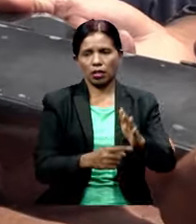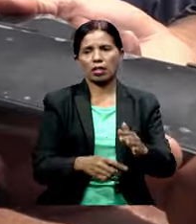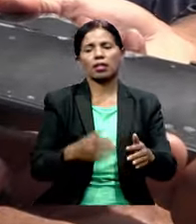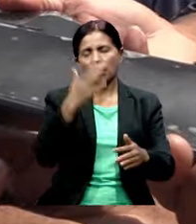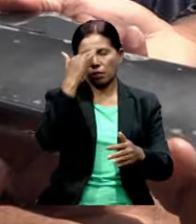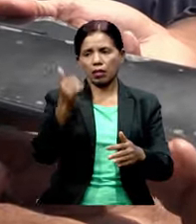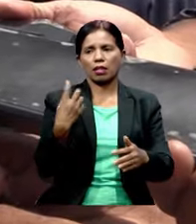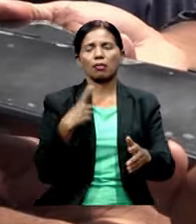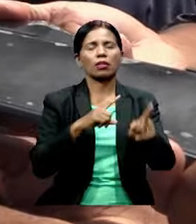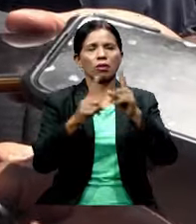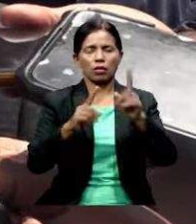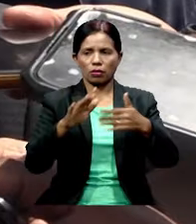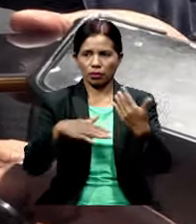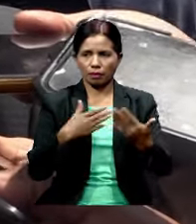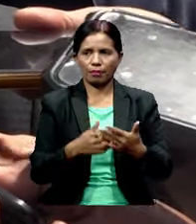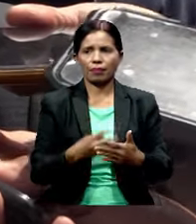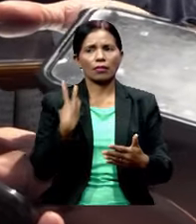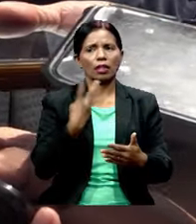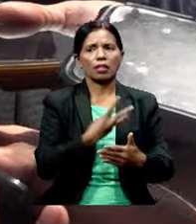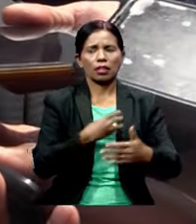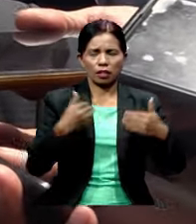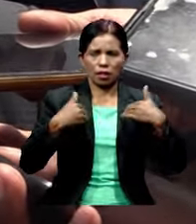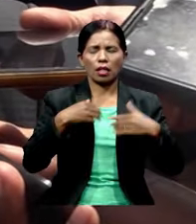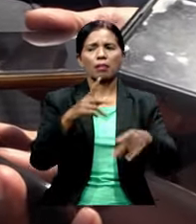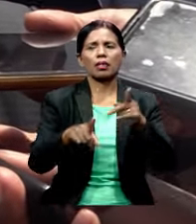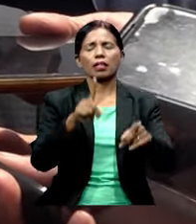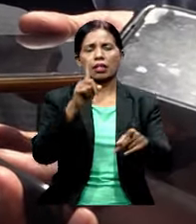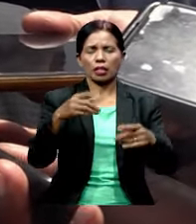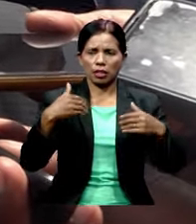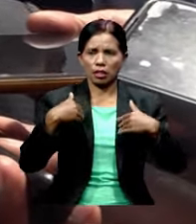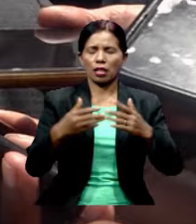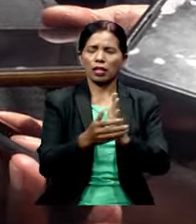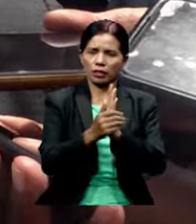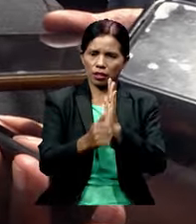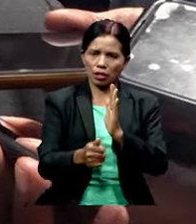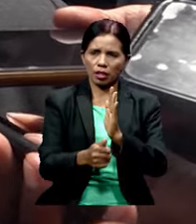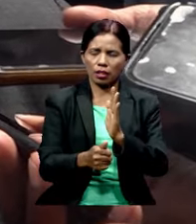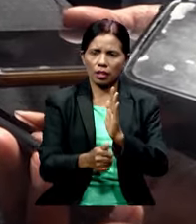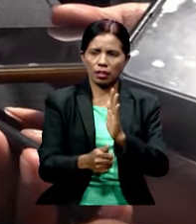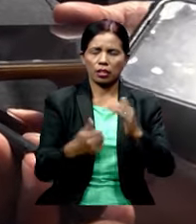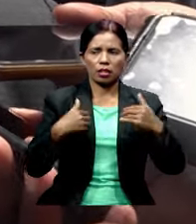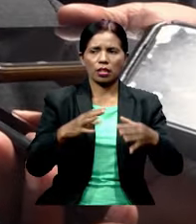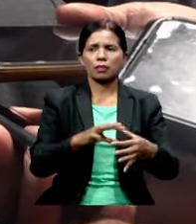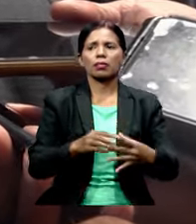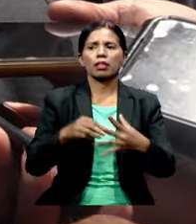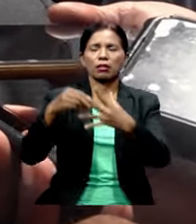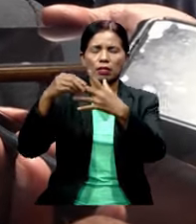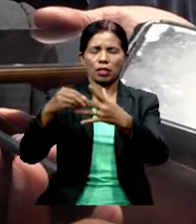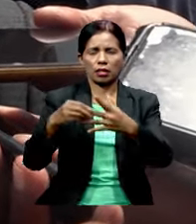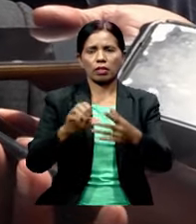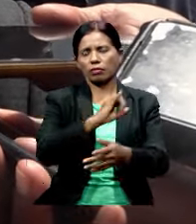nusa si kalau saya tu nega. Itu tadi ya MI dah, nih be ya kapasiti ya. Spesialisasi sama investigasi kriminal, mungkin